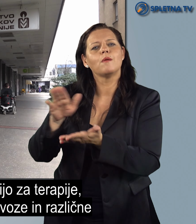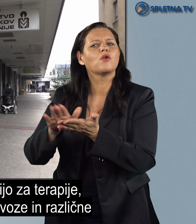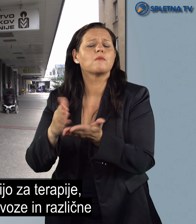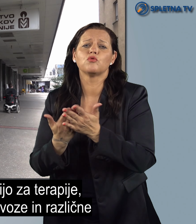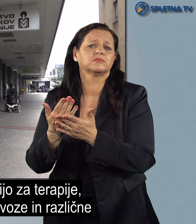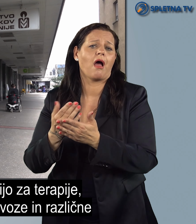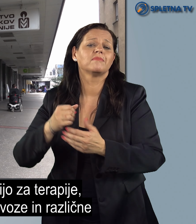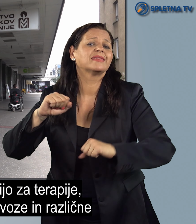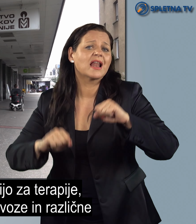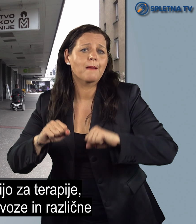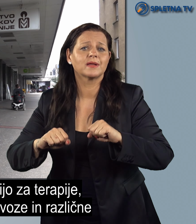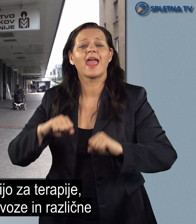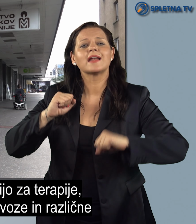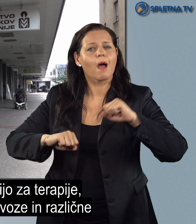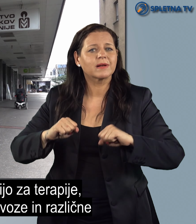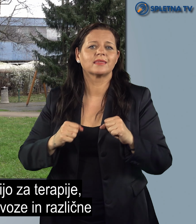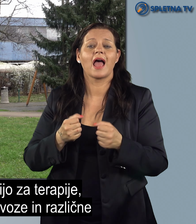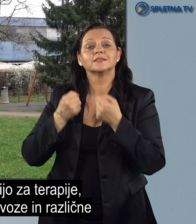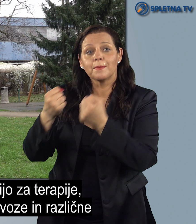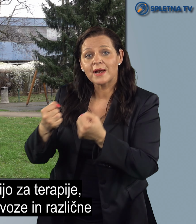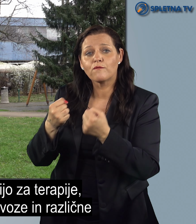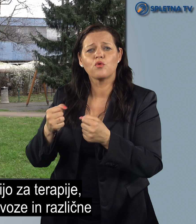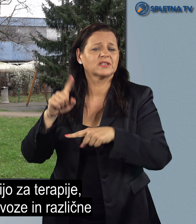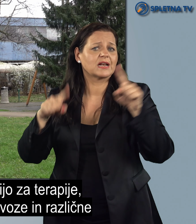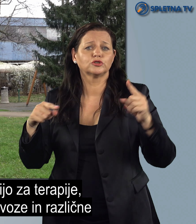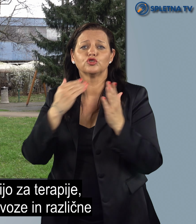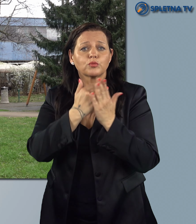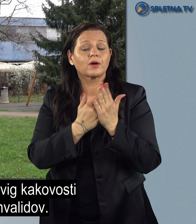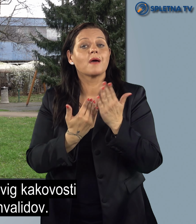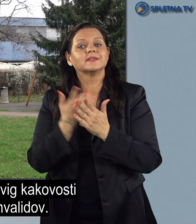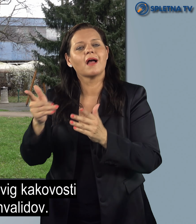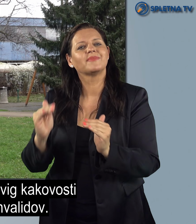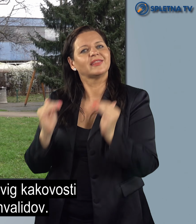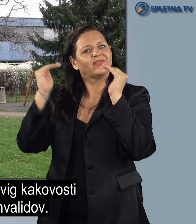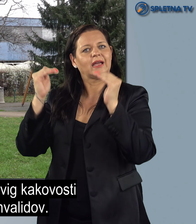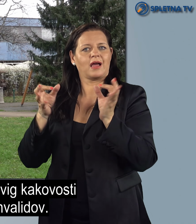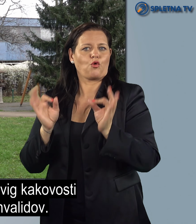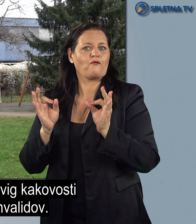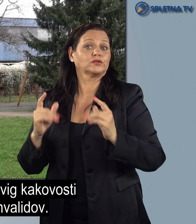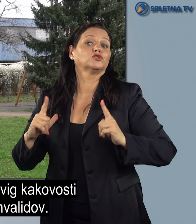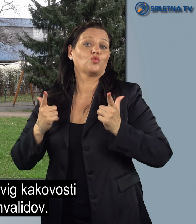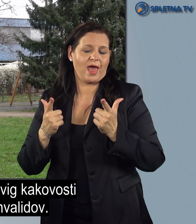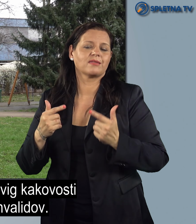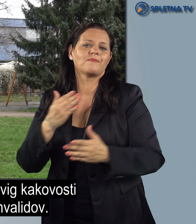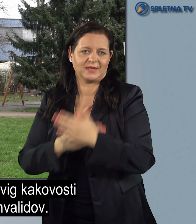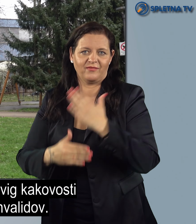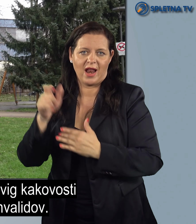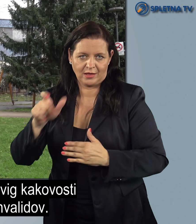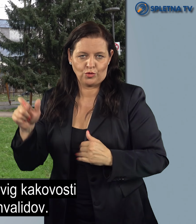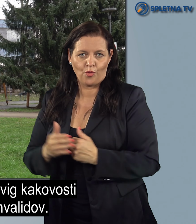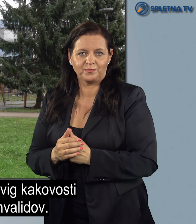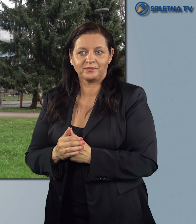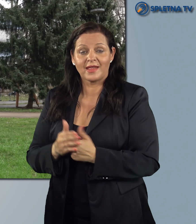Sredstva porabijo za terapije, rehabilitacije, prevoze in različne programe za dvig kakovosti